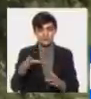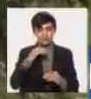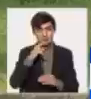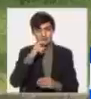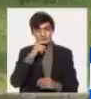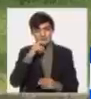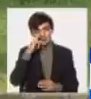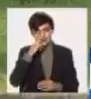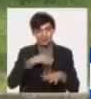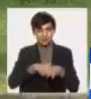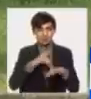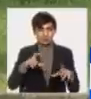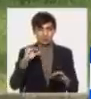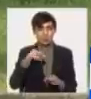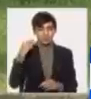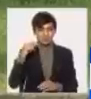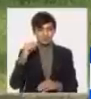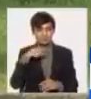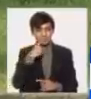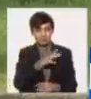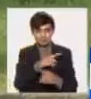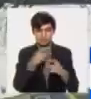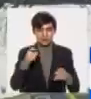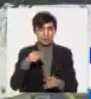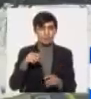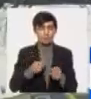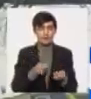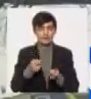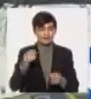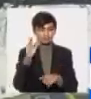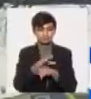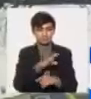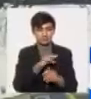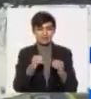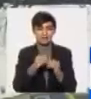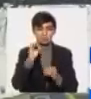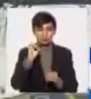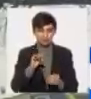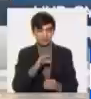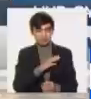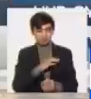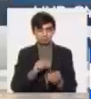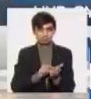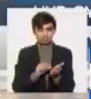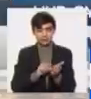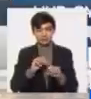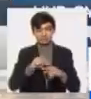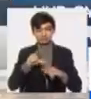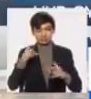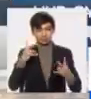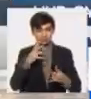перед населением, президент страны Касым-Жомарт Токаев поручил правительству повысить выплаты на 10%.